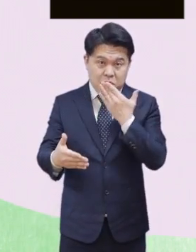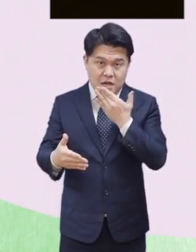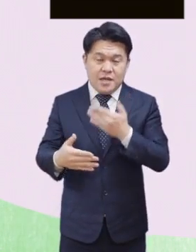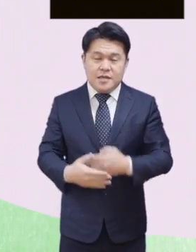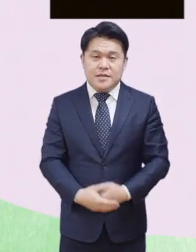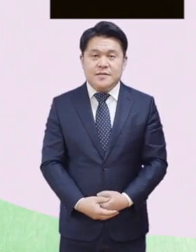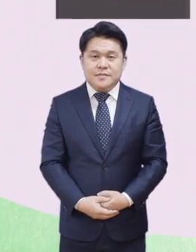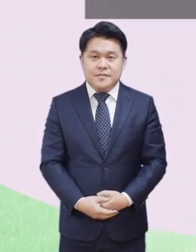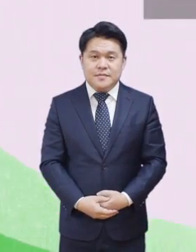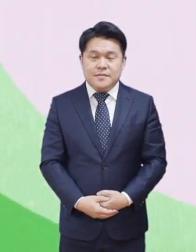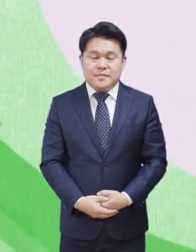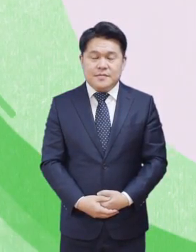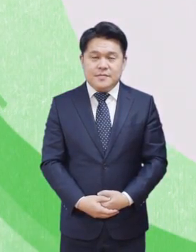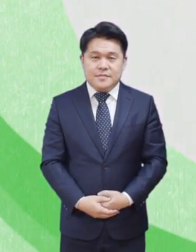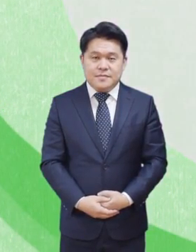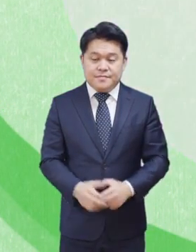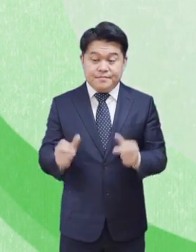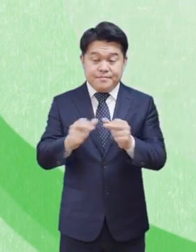참여가 가능합니다.